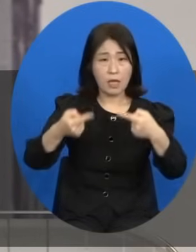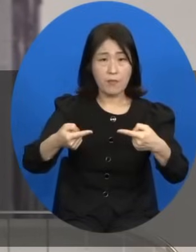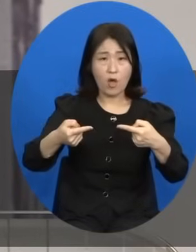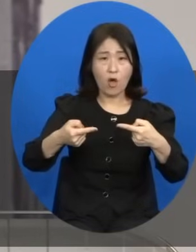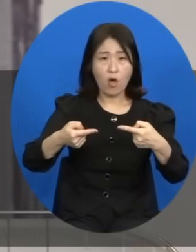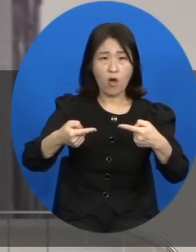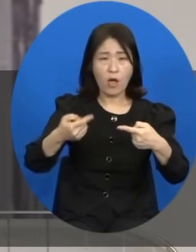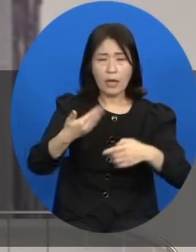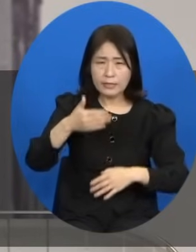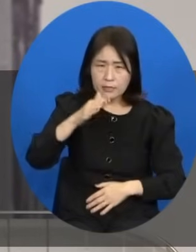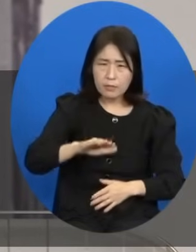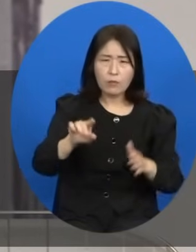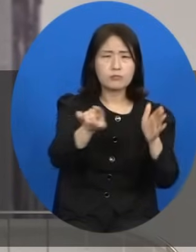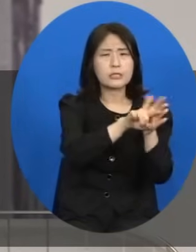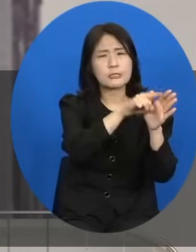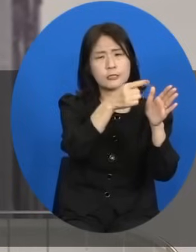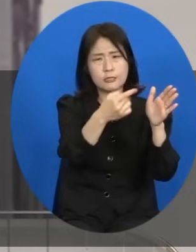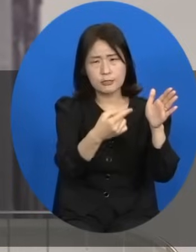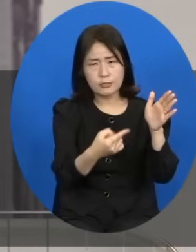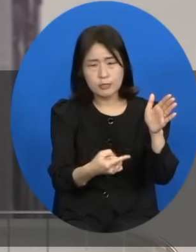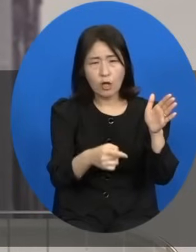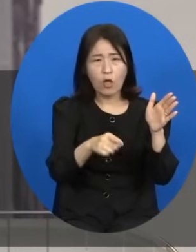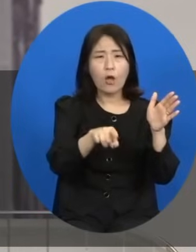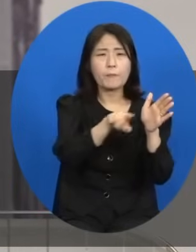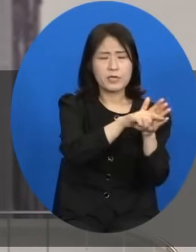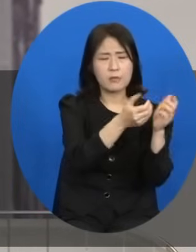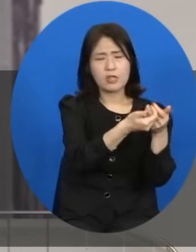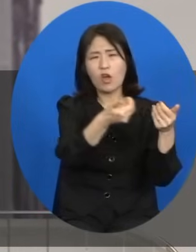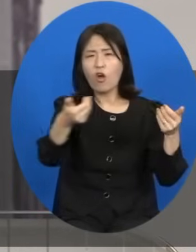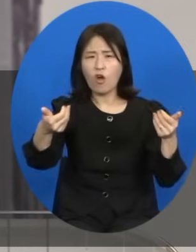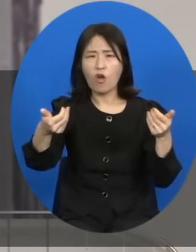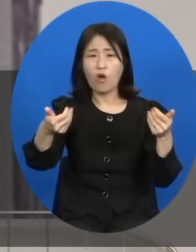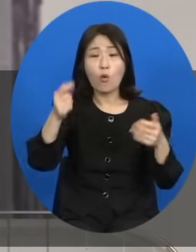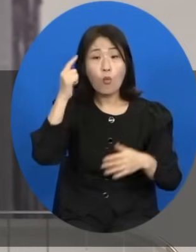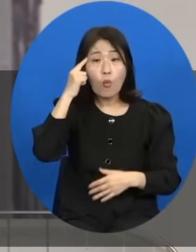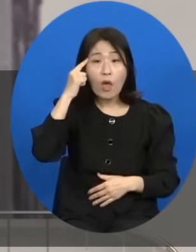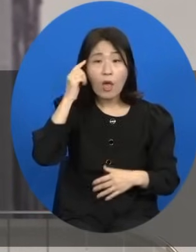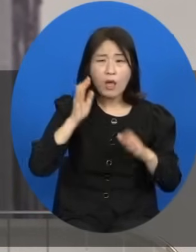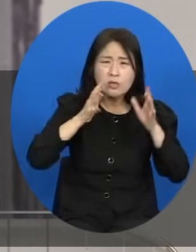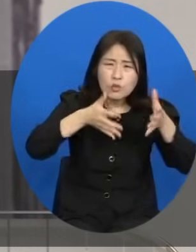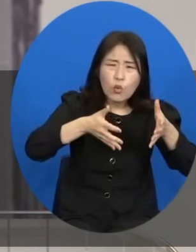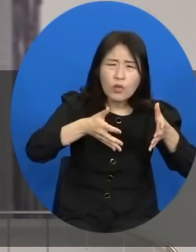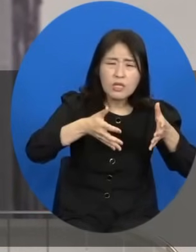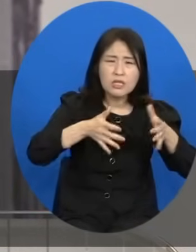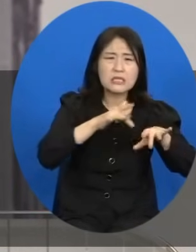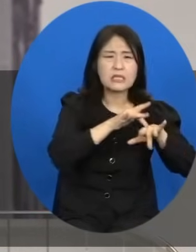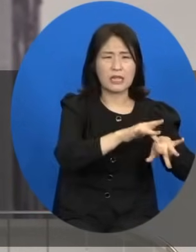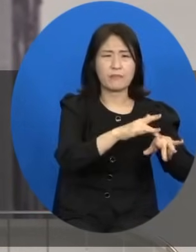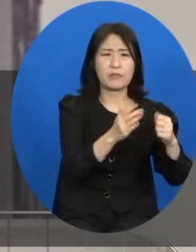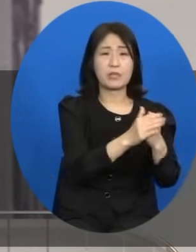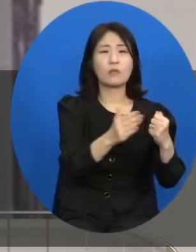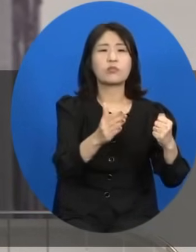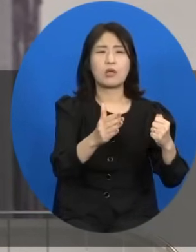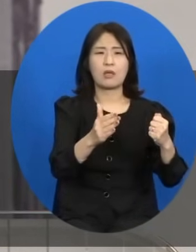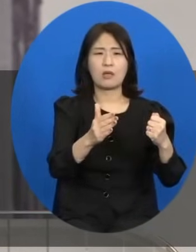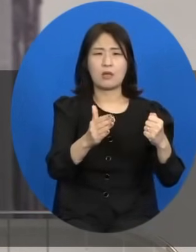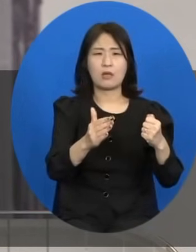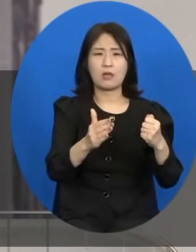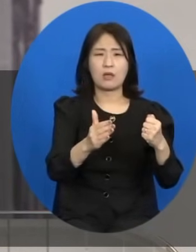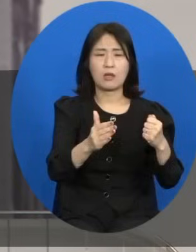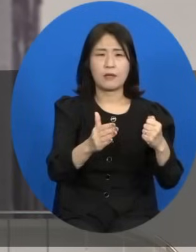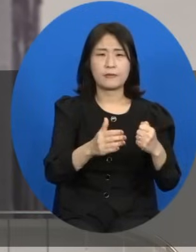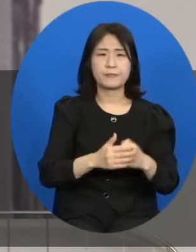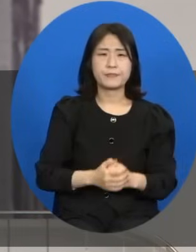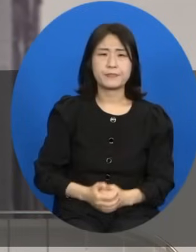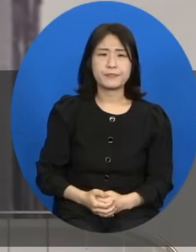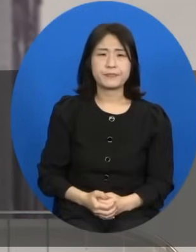믿음에서 떠나는 이들이 발생할 수 있다는 거예요 왜요 속이는 영 때문에 그래요 속이는 영과 악마의 사탄의 교훈을